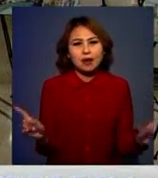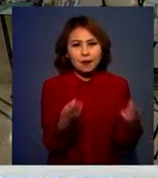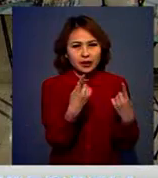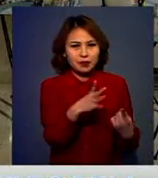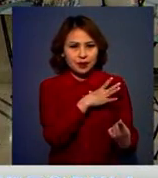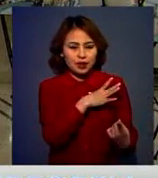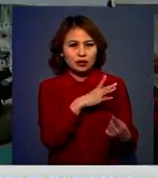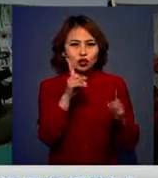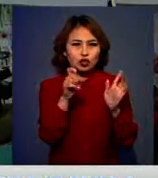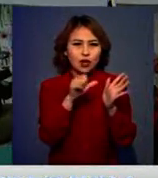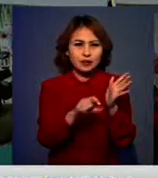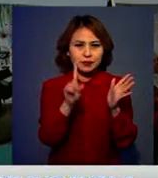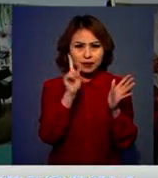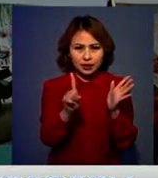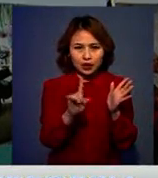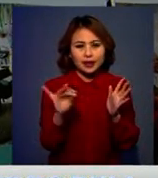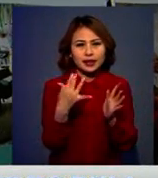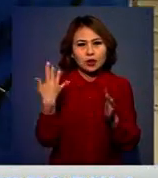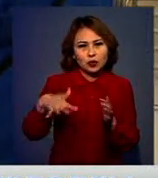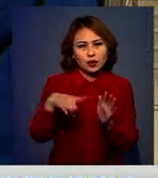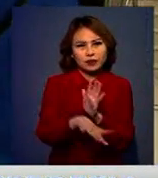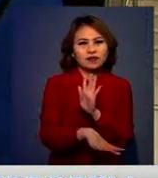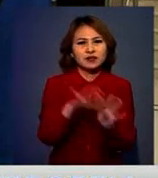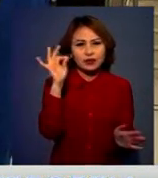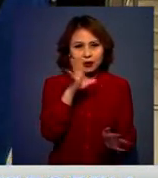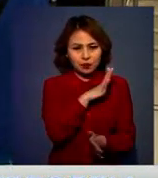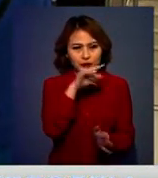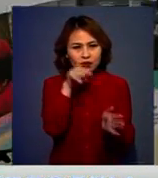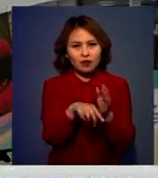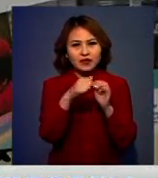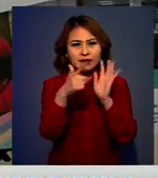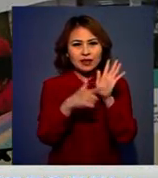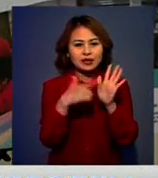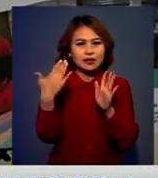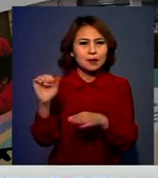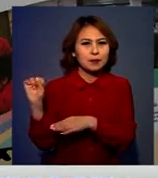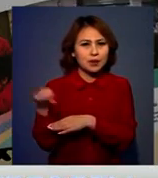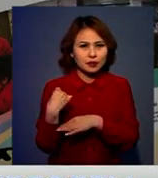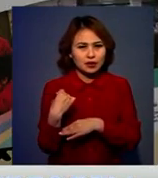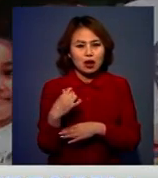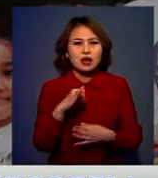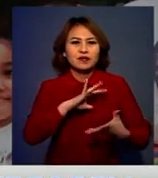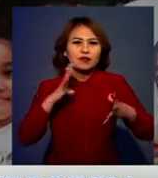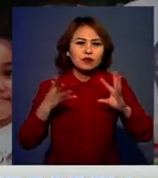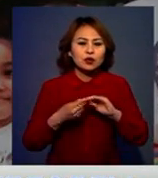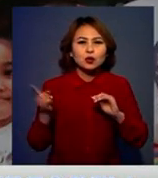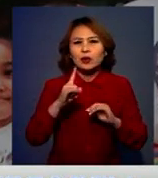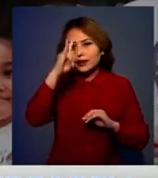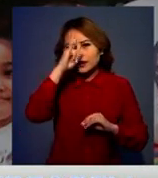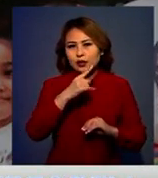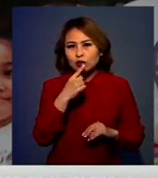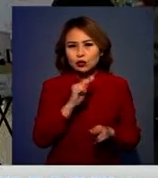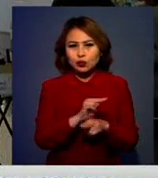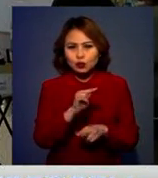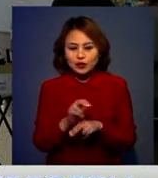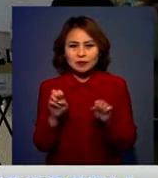бағытталған. Сарапқа түскен 161 жобадан 50 іріктелді. Оның ішінде 17-сі жеңімпаз деп танылды. Нәтижесінде енді елімізде қазақ